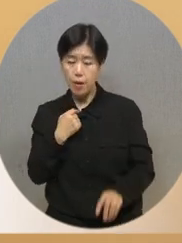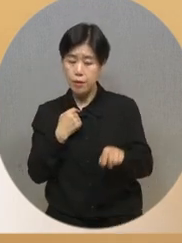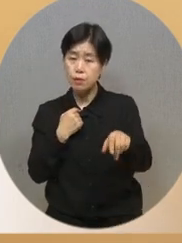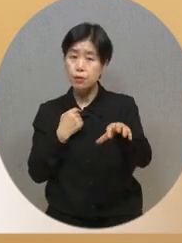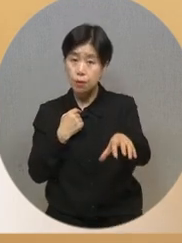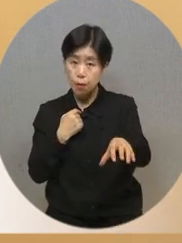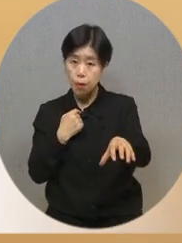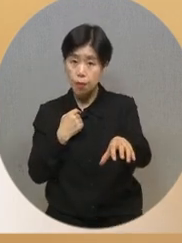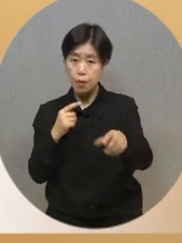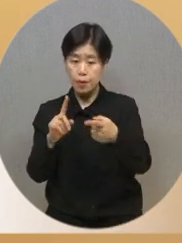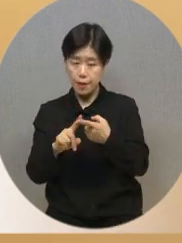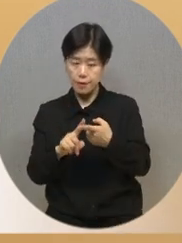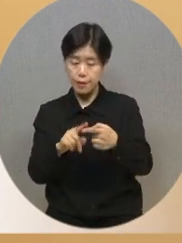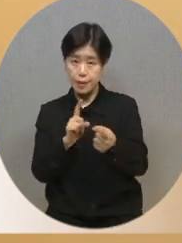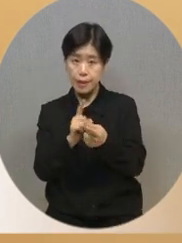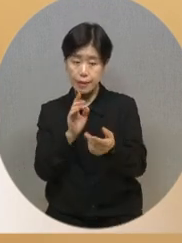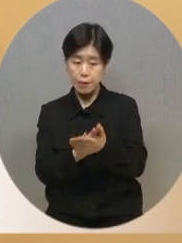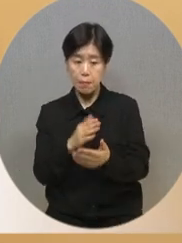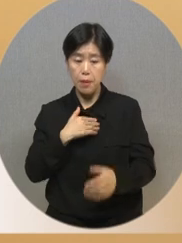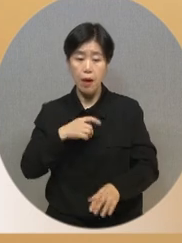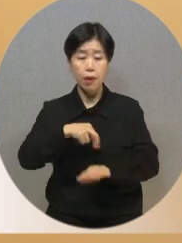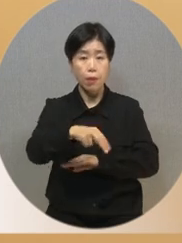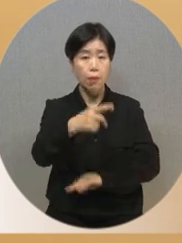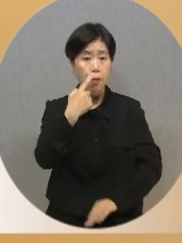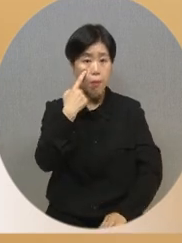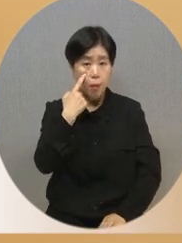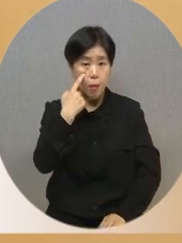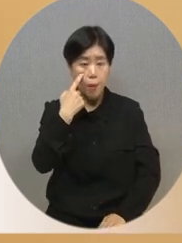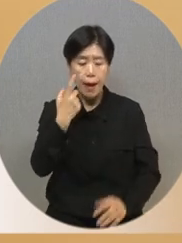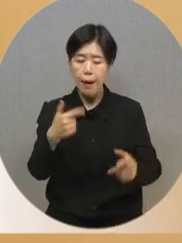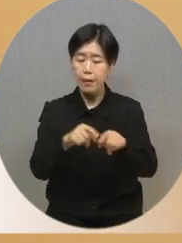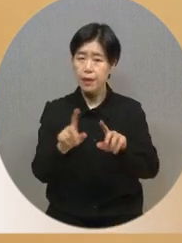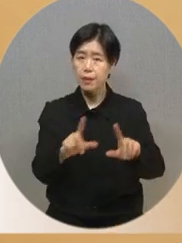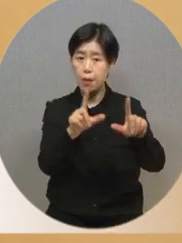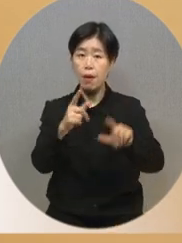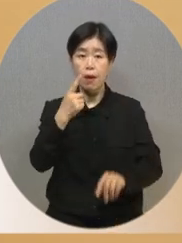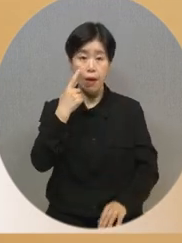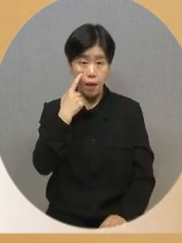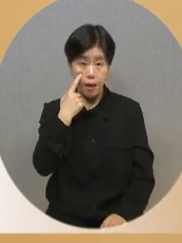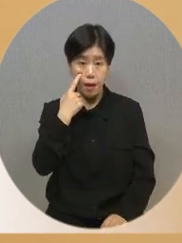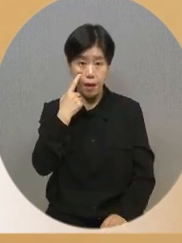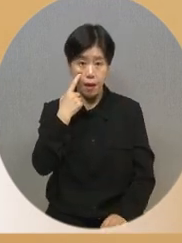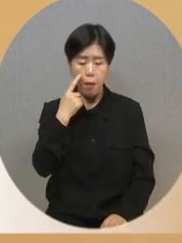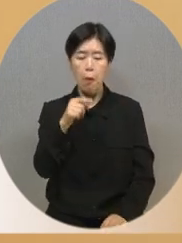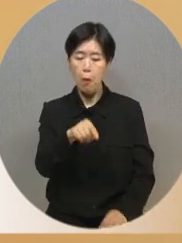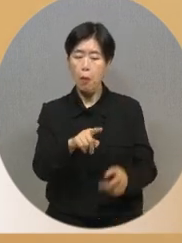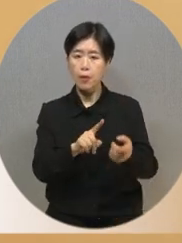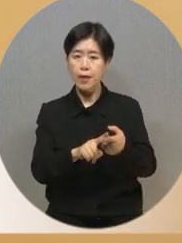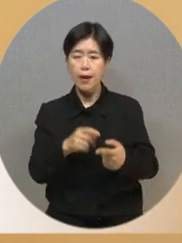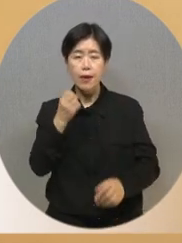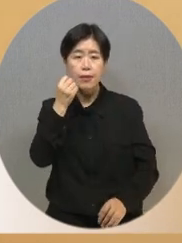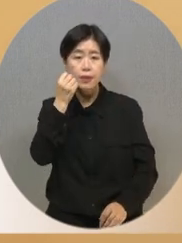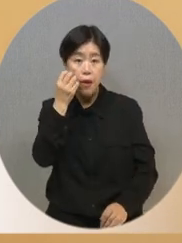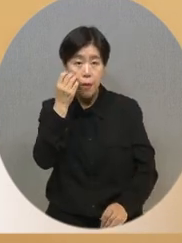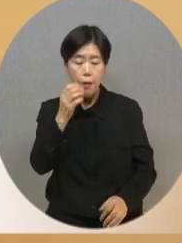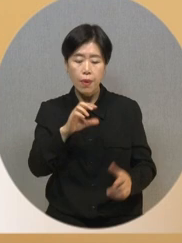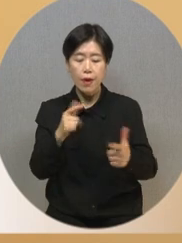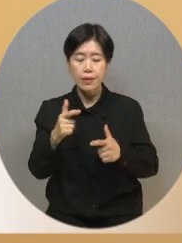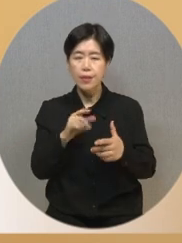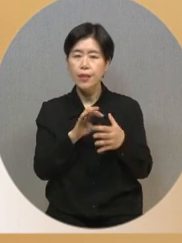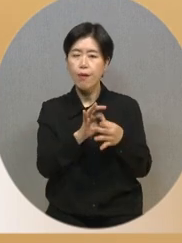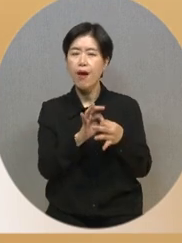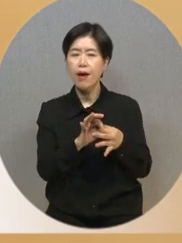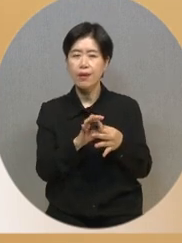추상적인 장소를 직접 걸어보고 생활을 하면서 되게 새로운 유대감이 싹 트는 기분이